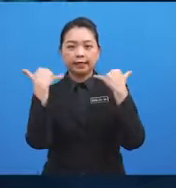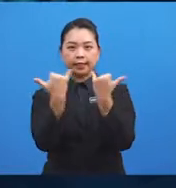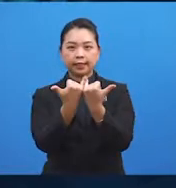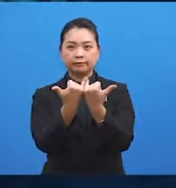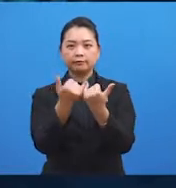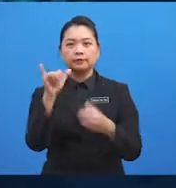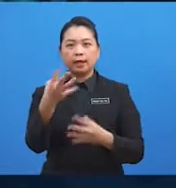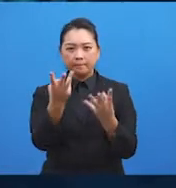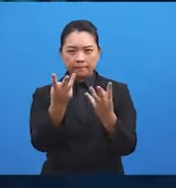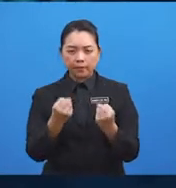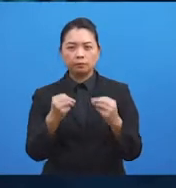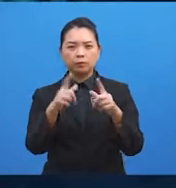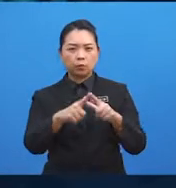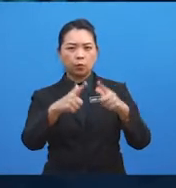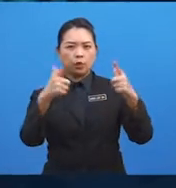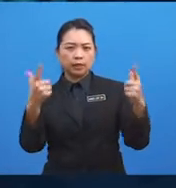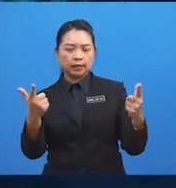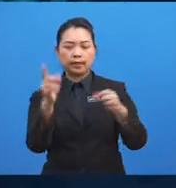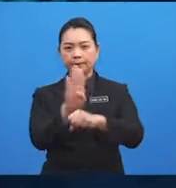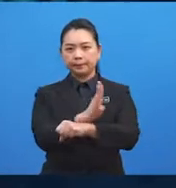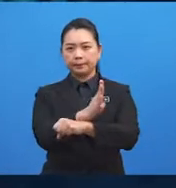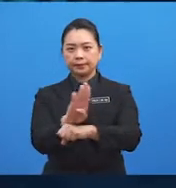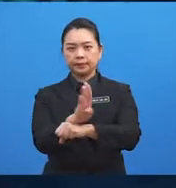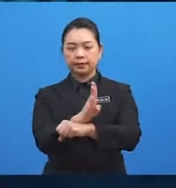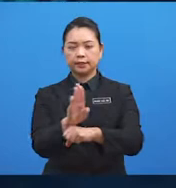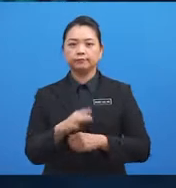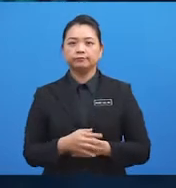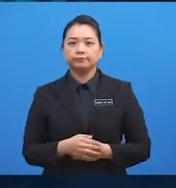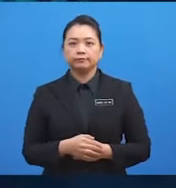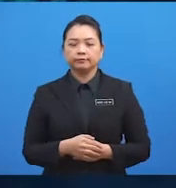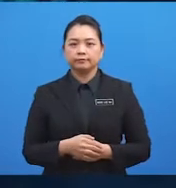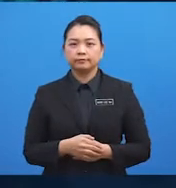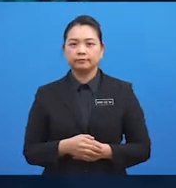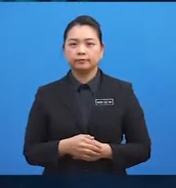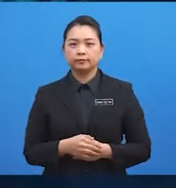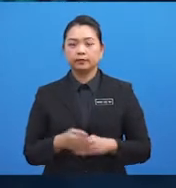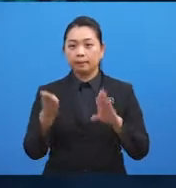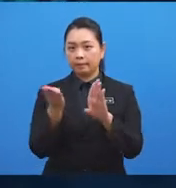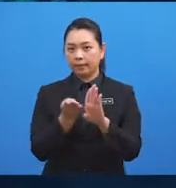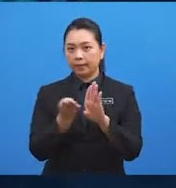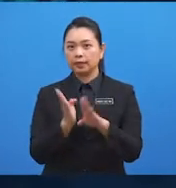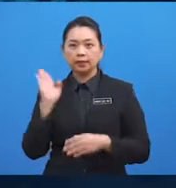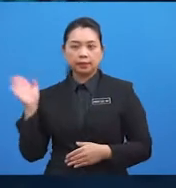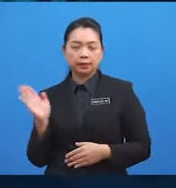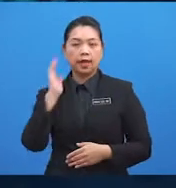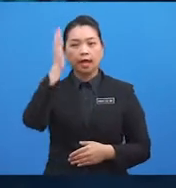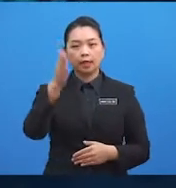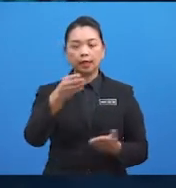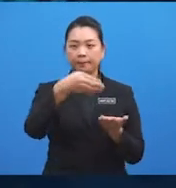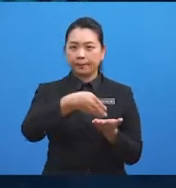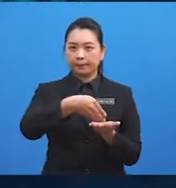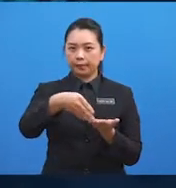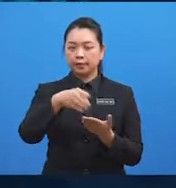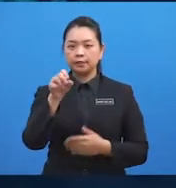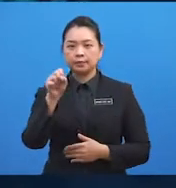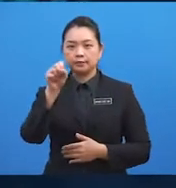yang hendak meluaskan peniagaan. Bank Saudagar akan membeli share